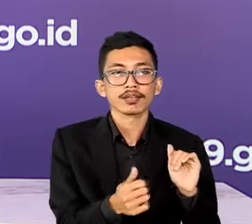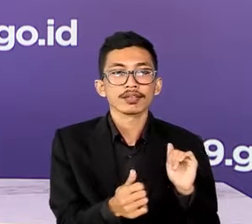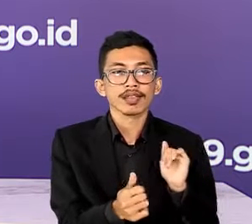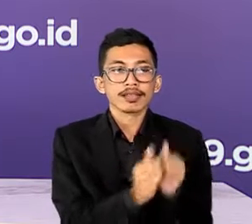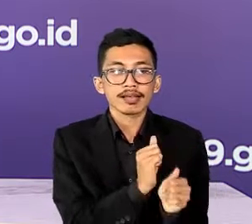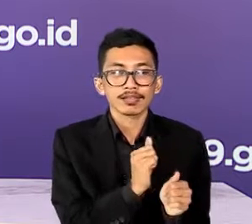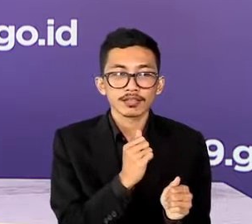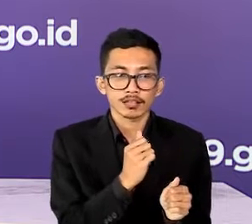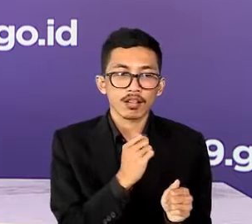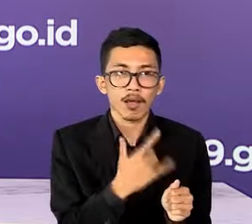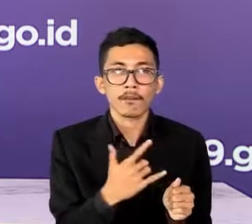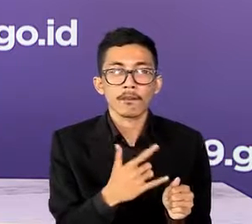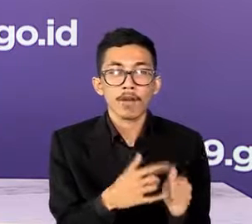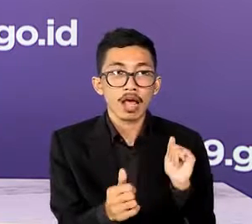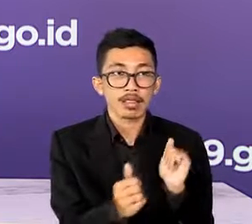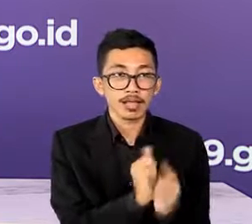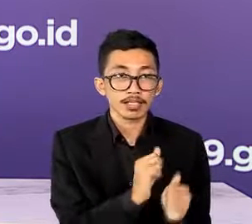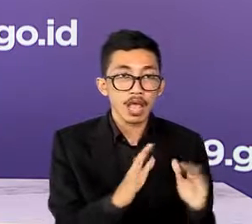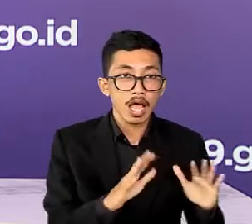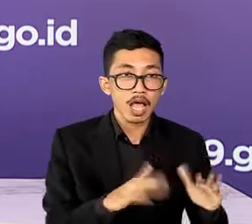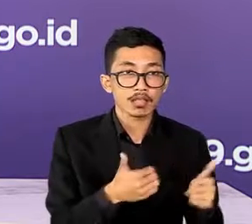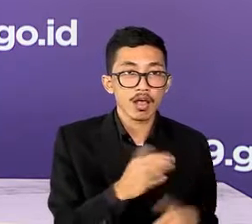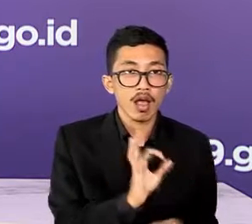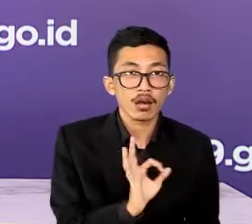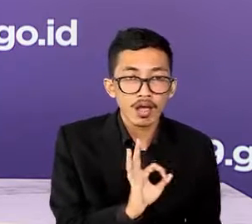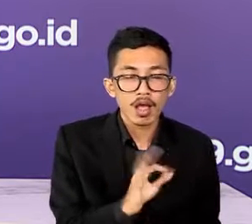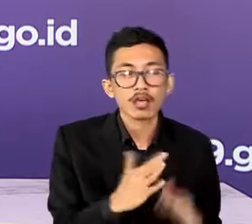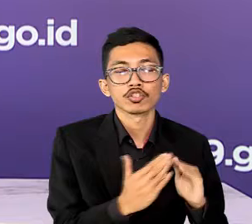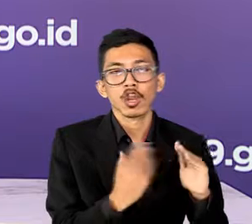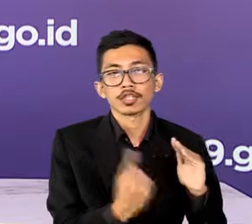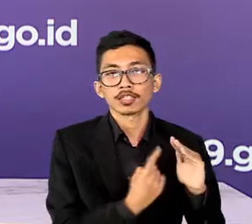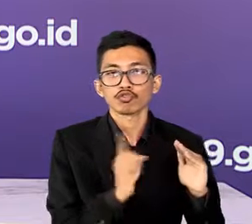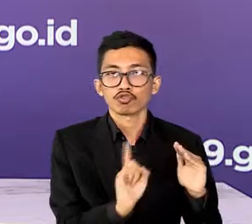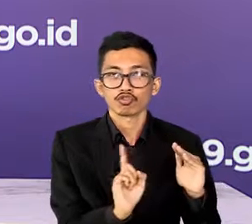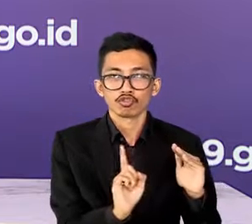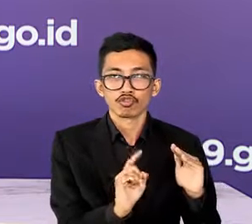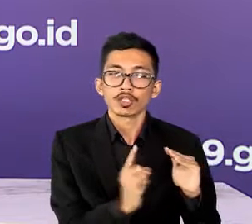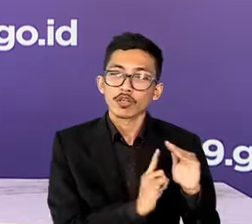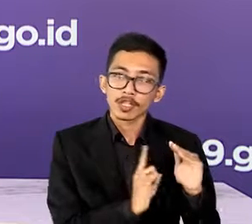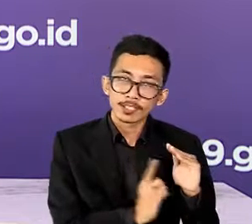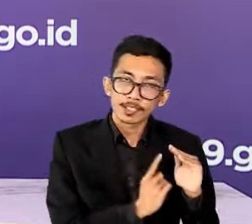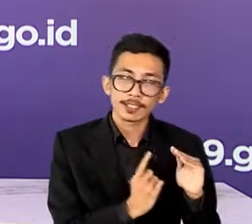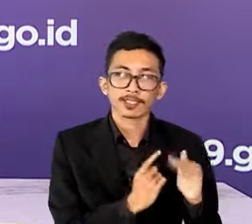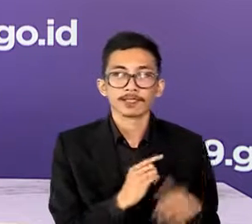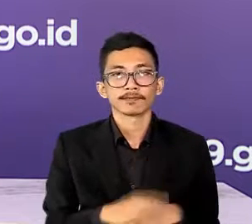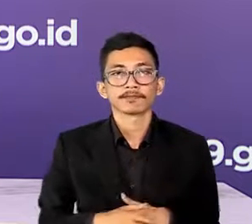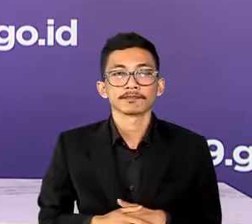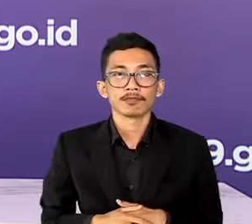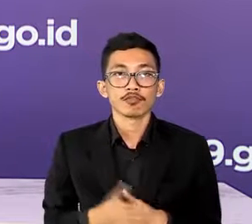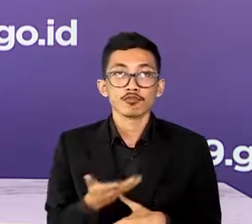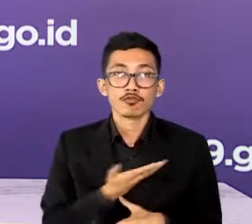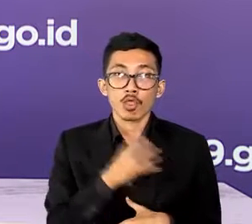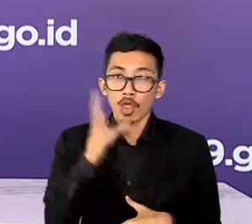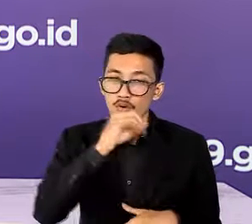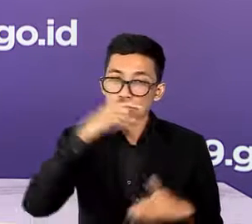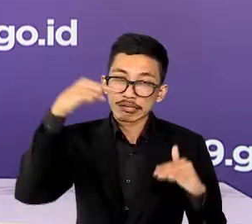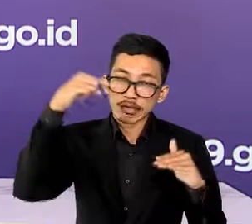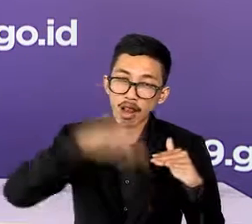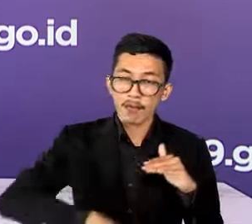dan selama hasilnya belum keluar diwajibkan untuk isolasi Hai rincian aturannya dapat dilihat di dalam